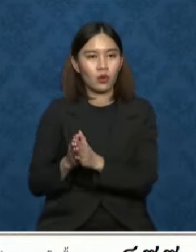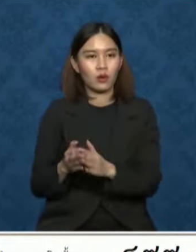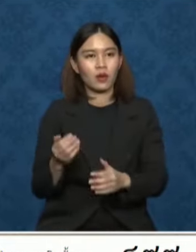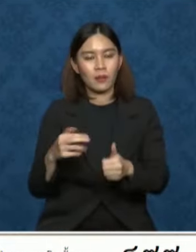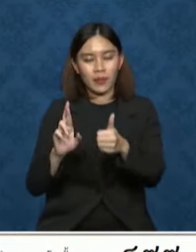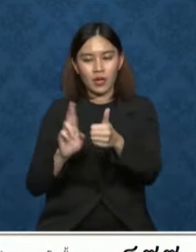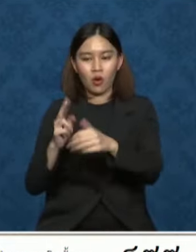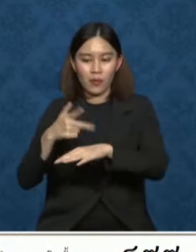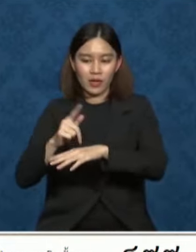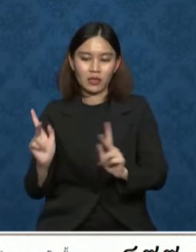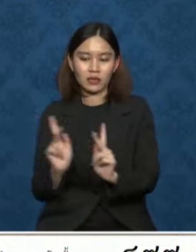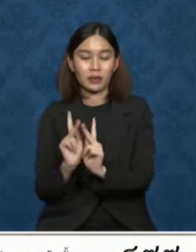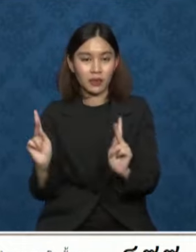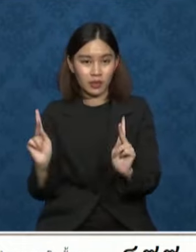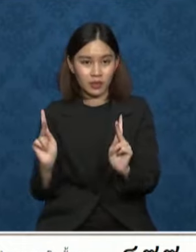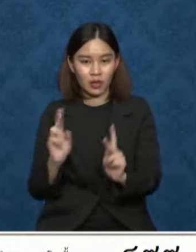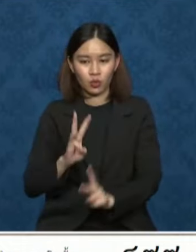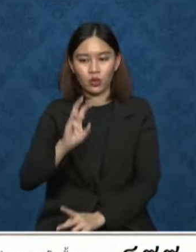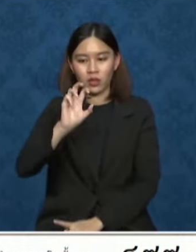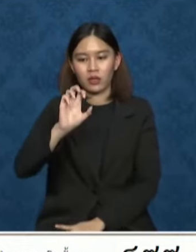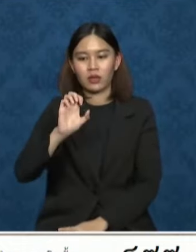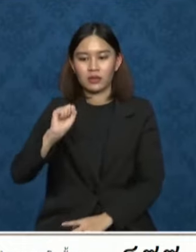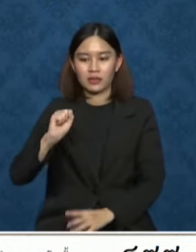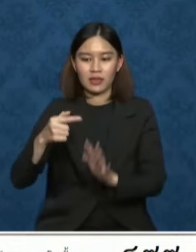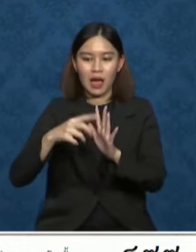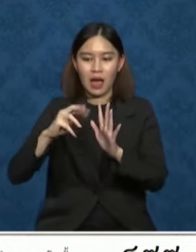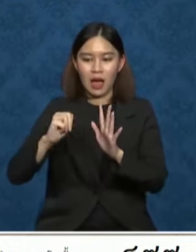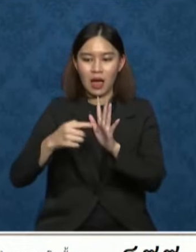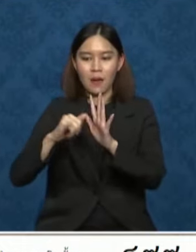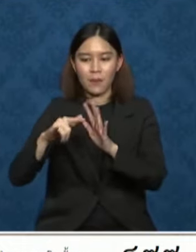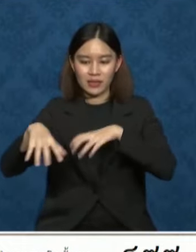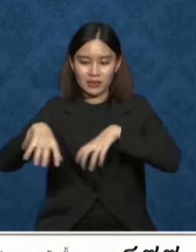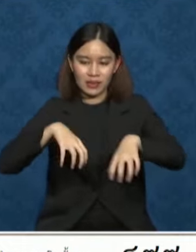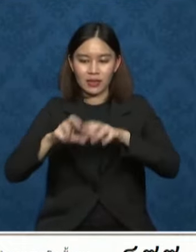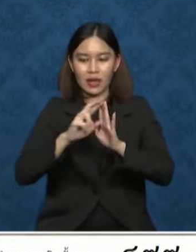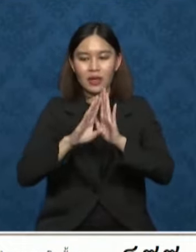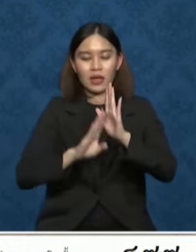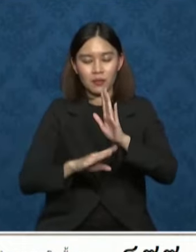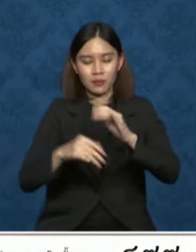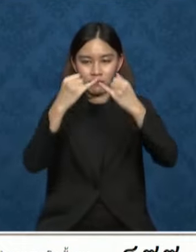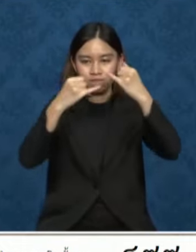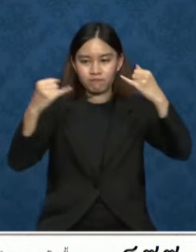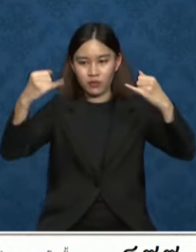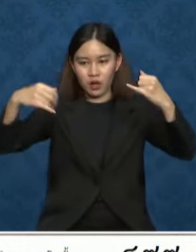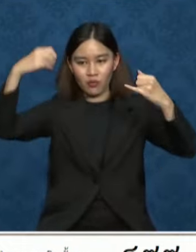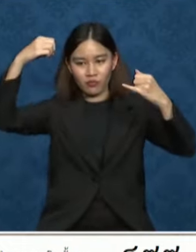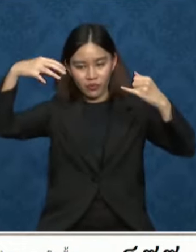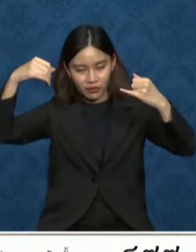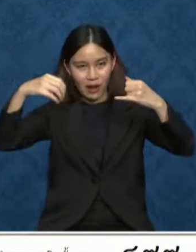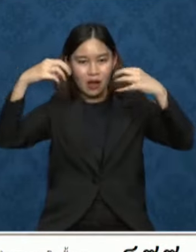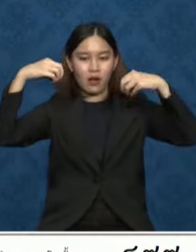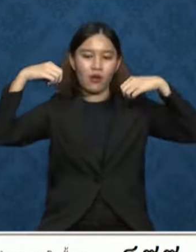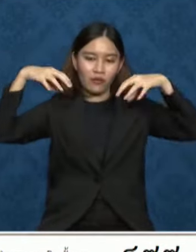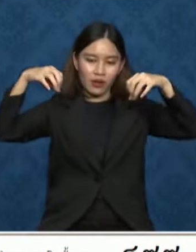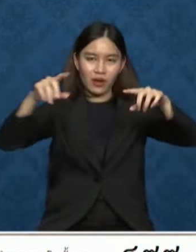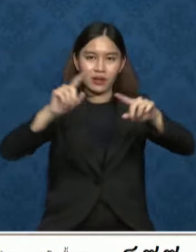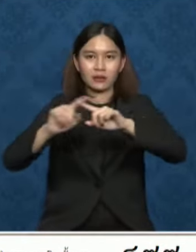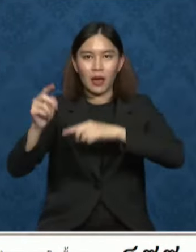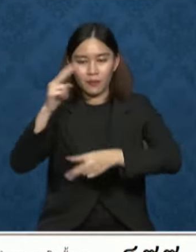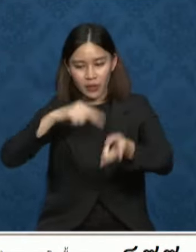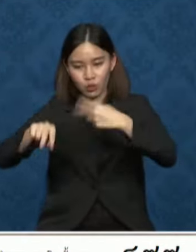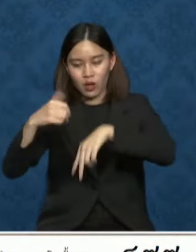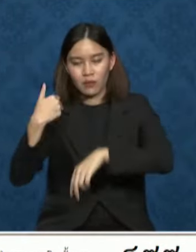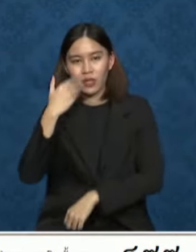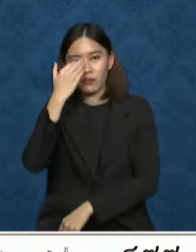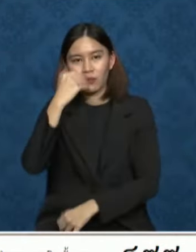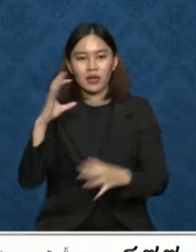องประทาน คณะกรธีการ วิสามันเพียนาจัระเบีบสไฟฟา สายสอสาร้วกไฟฟ้าสองสว่างกไปติดตามเรื่นี้เพร